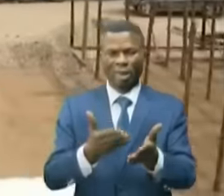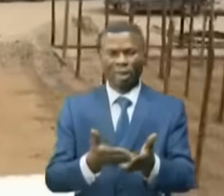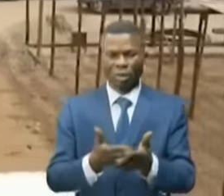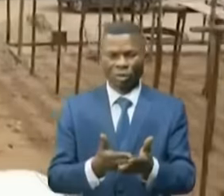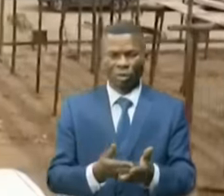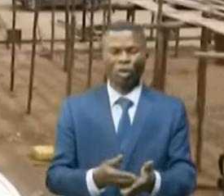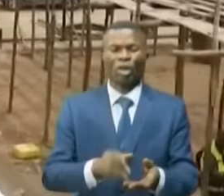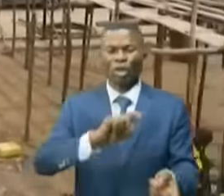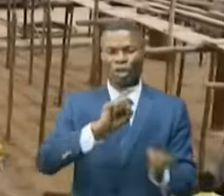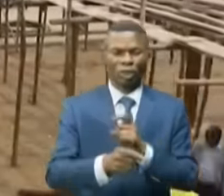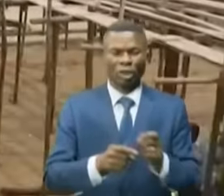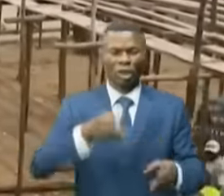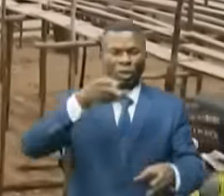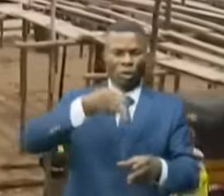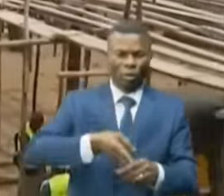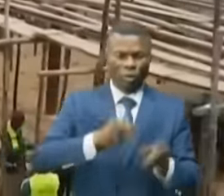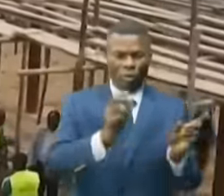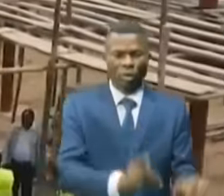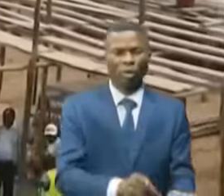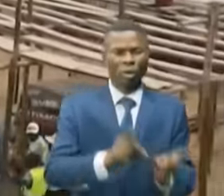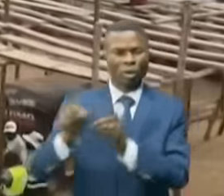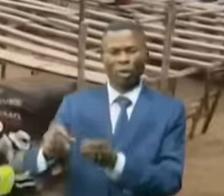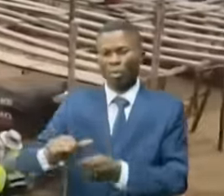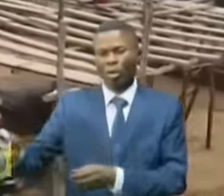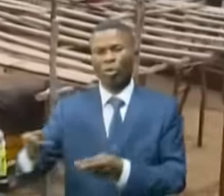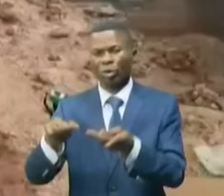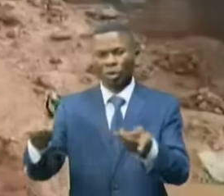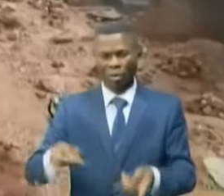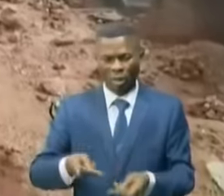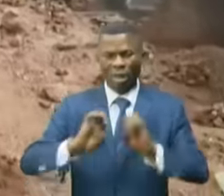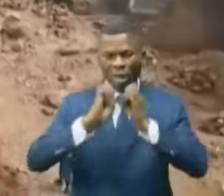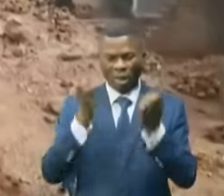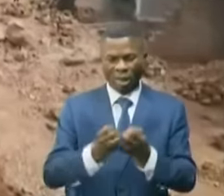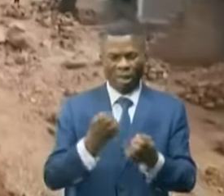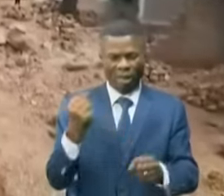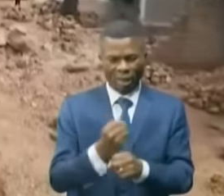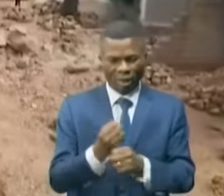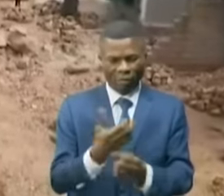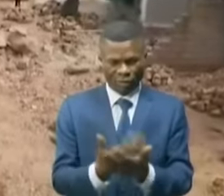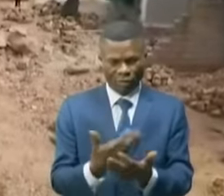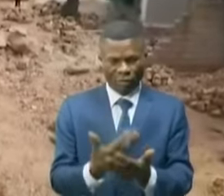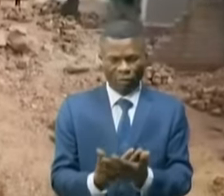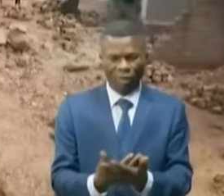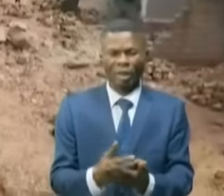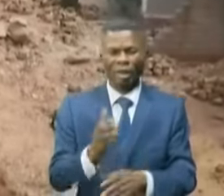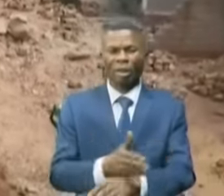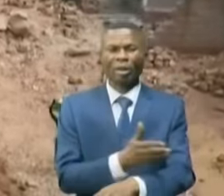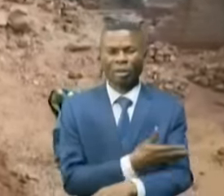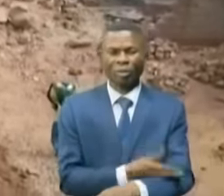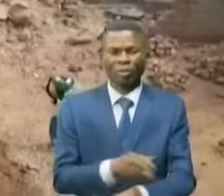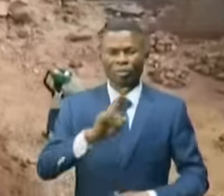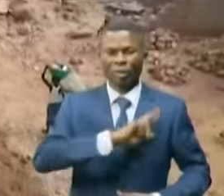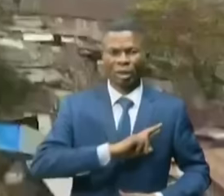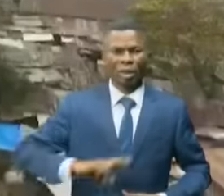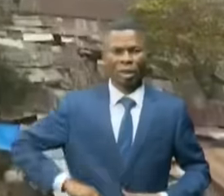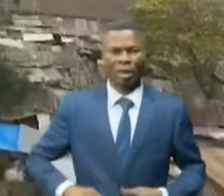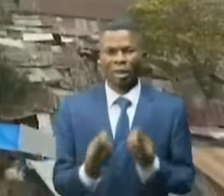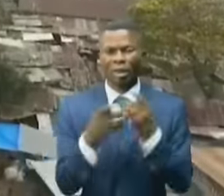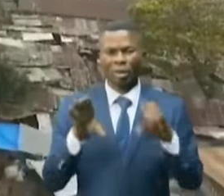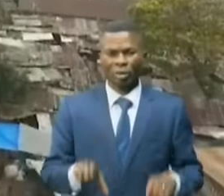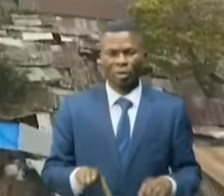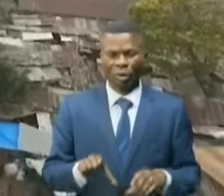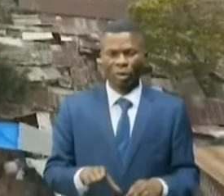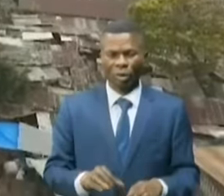délocaliser la station d'hélice de Kavimvira pour permettre à l'entreprise d'aller vite avec les travaux car la République démocratique du Congo